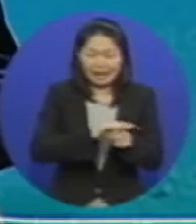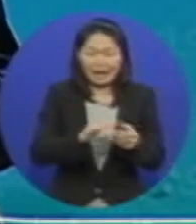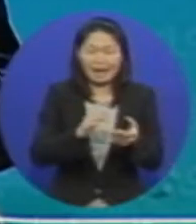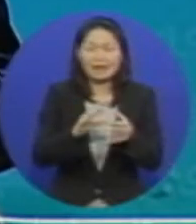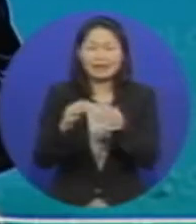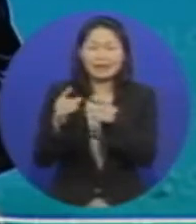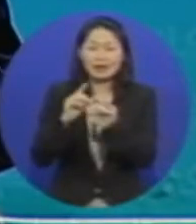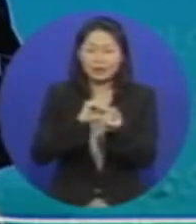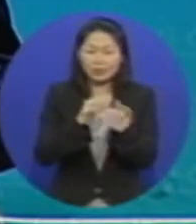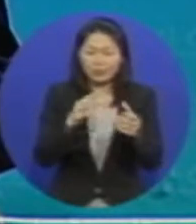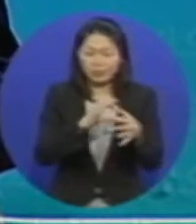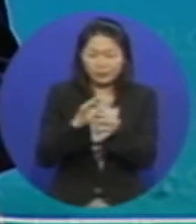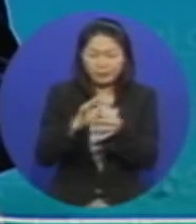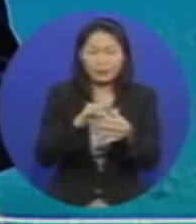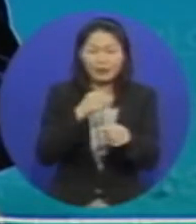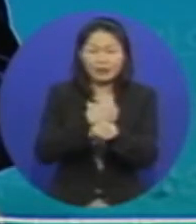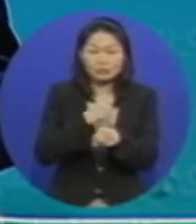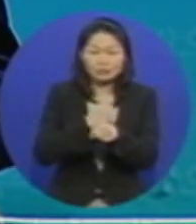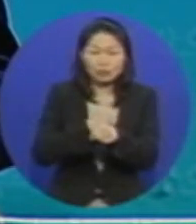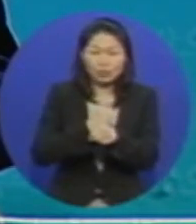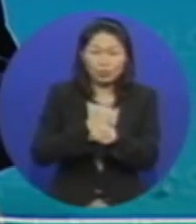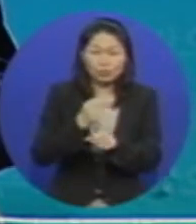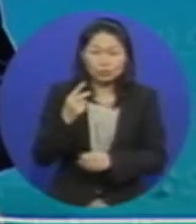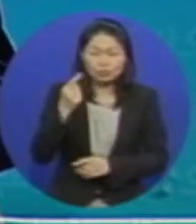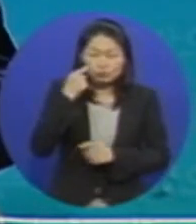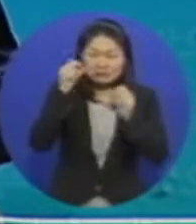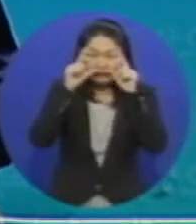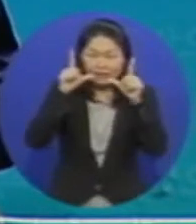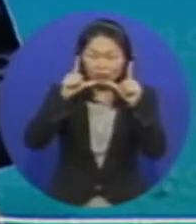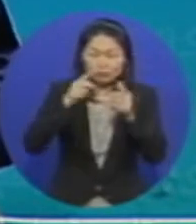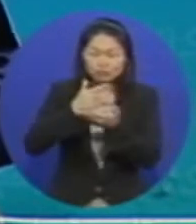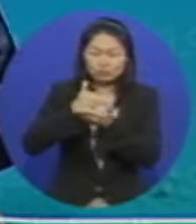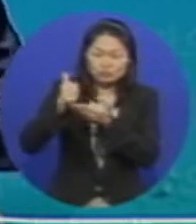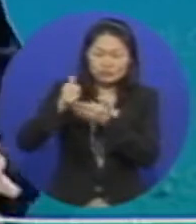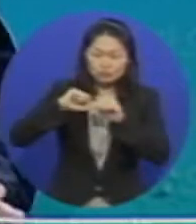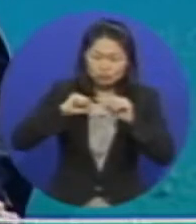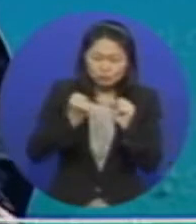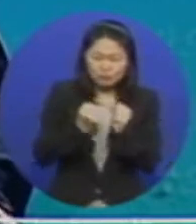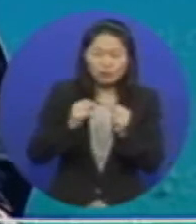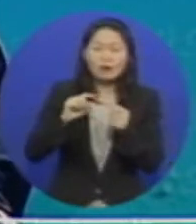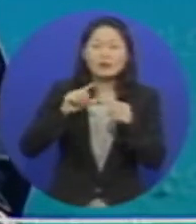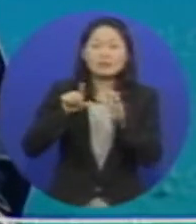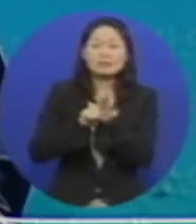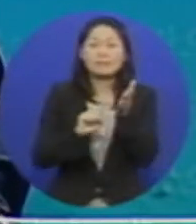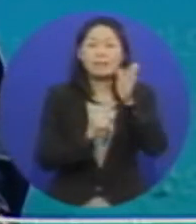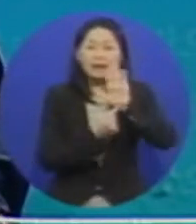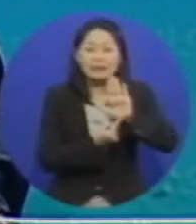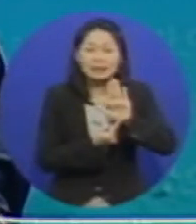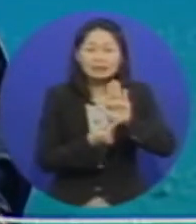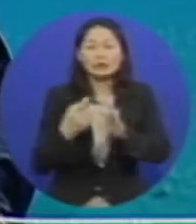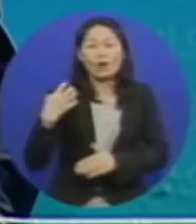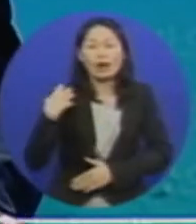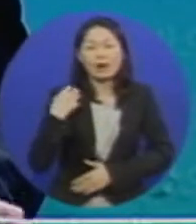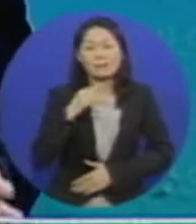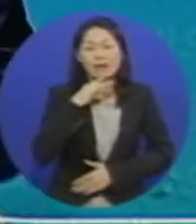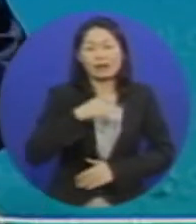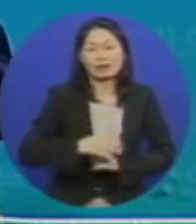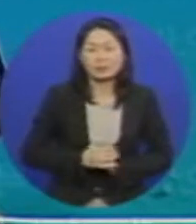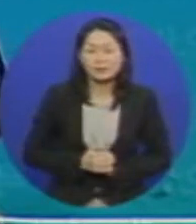주님께 순종하고 아 주님께 믿음으로 반응하도록 도와주는 역할만 하는 거죠